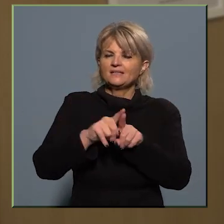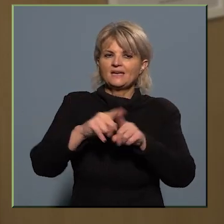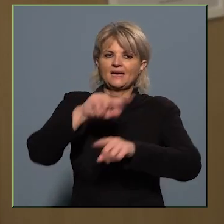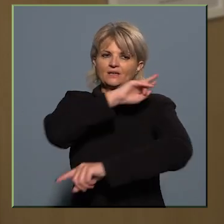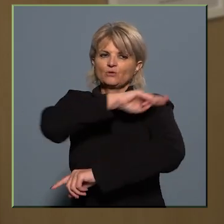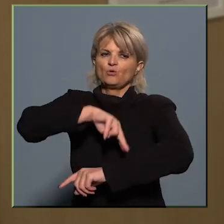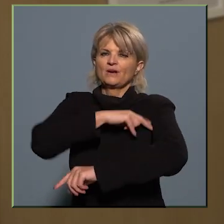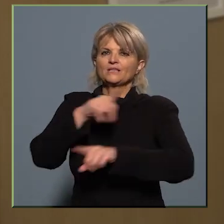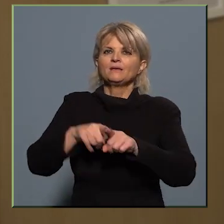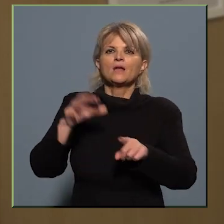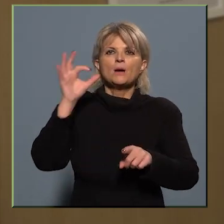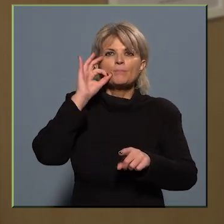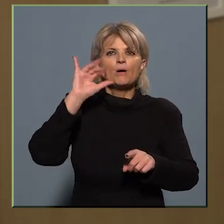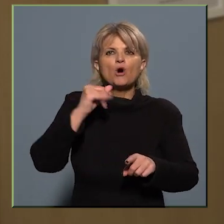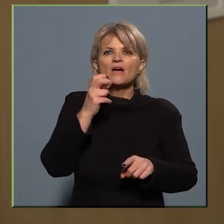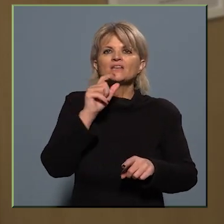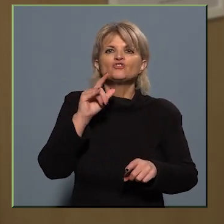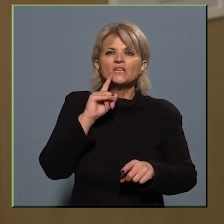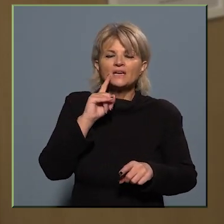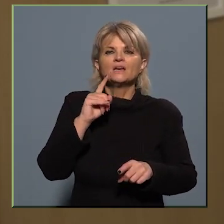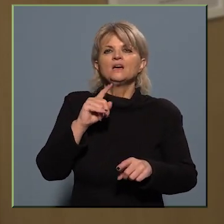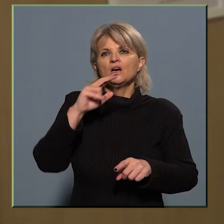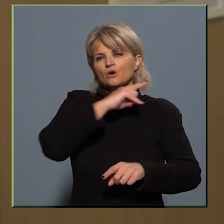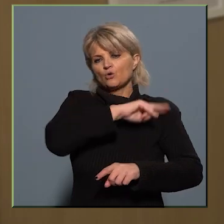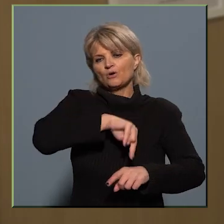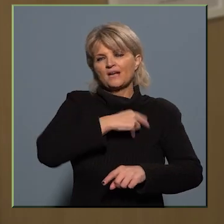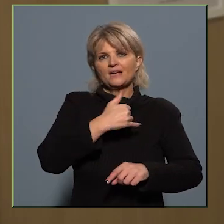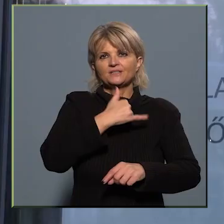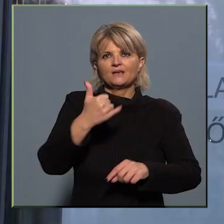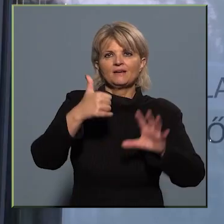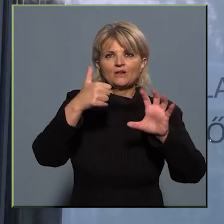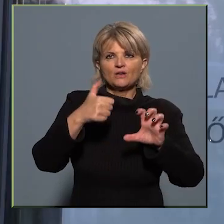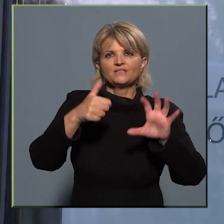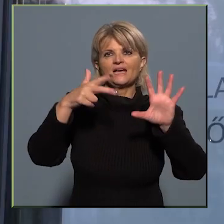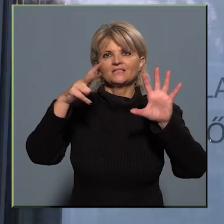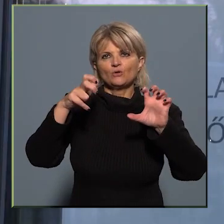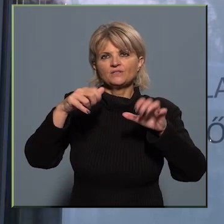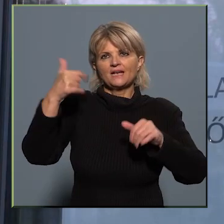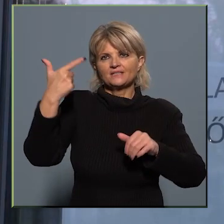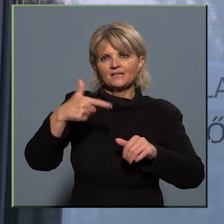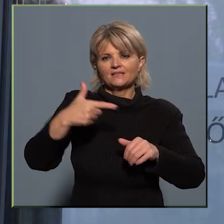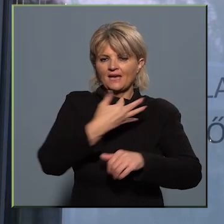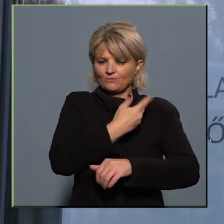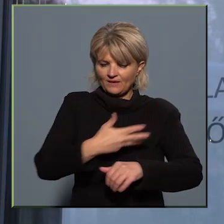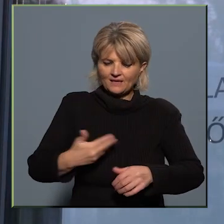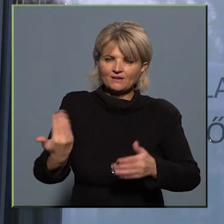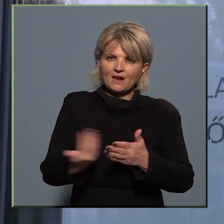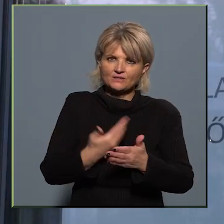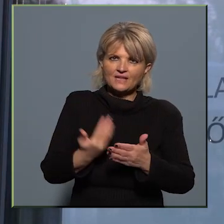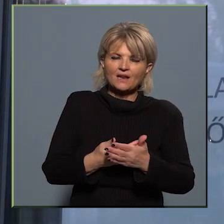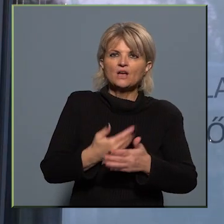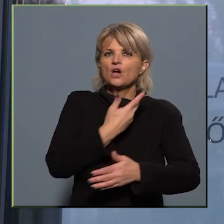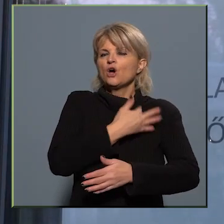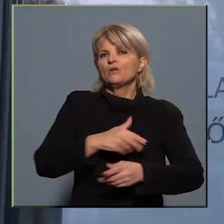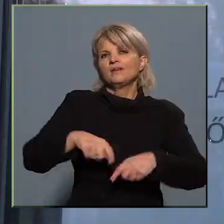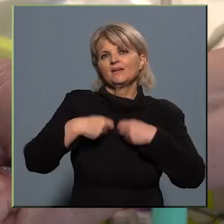mint a Balcsi Kórház, az ténylegesen évente 6-800 liter vért elhasznál. A véradás a véradó személyek szervezetére